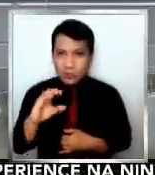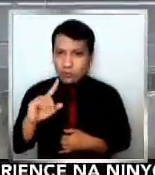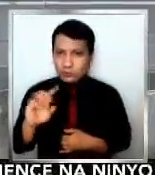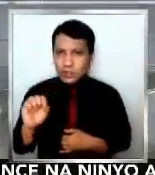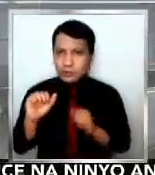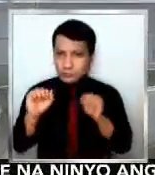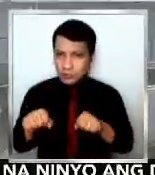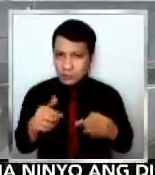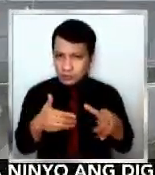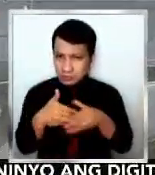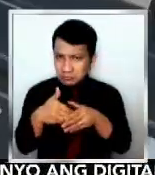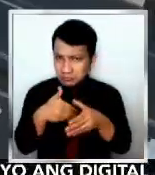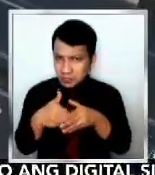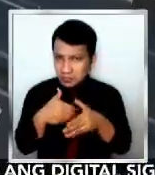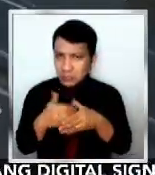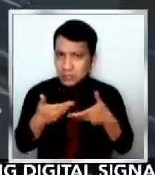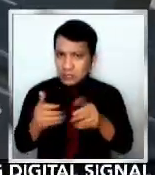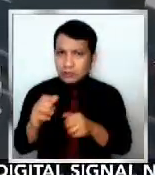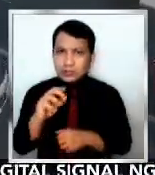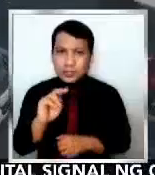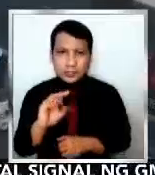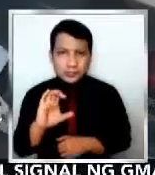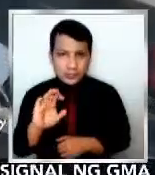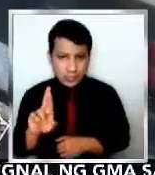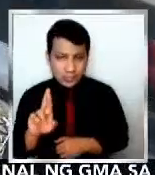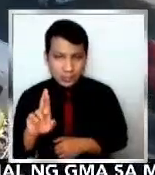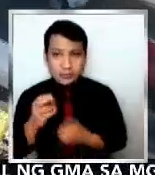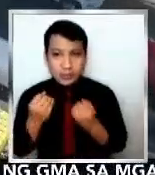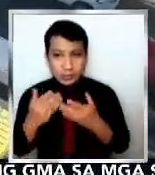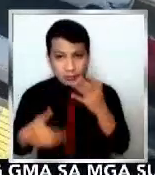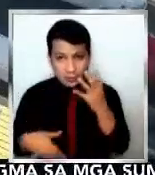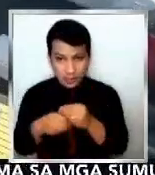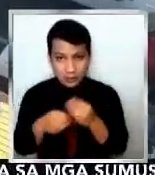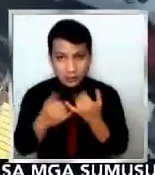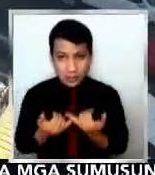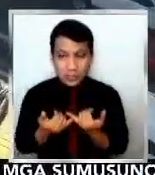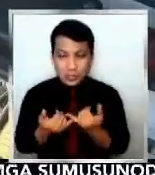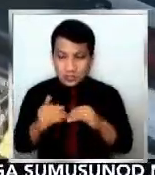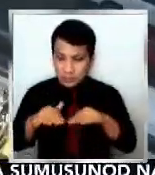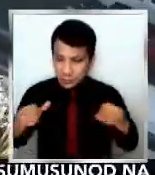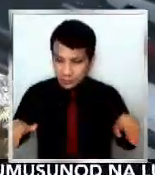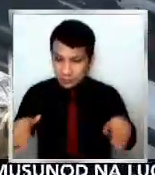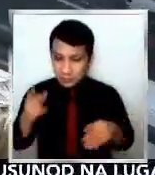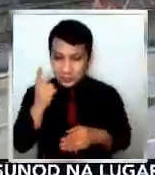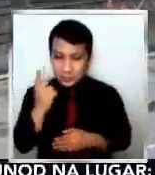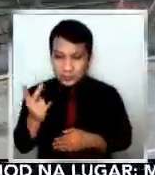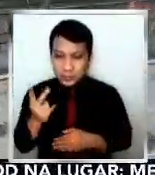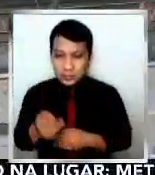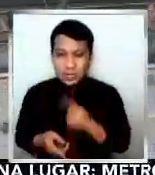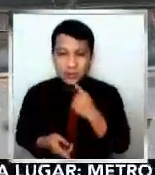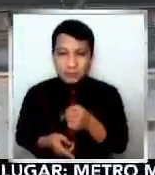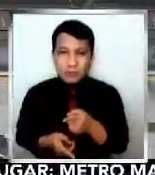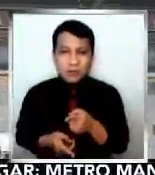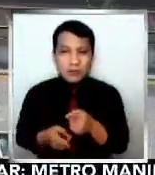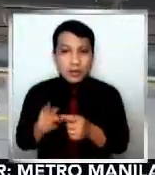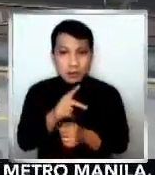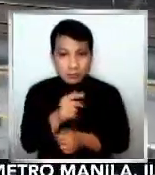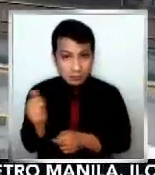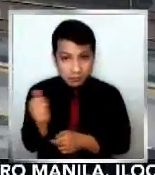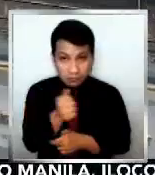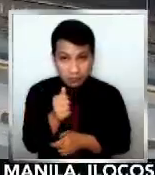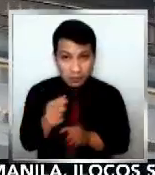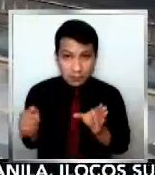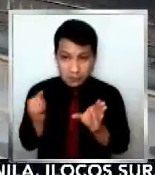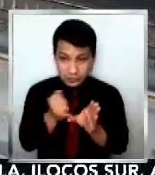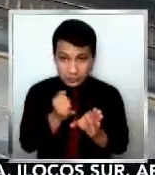bahagya ang restrictions sa NCR tulad ng pagdagdag ng capacity sa mga business establishment at public transportation. Pero mas maganda